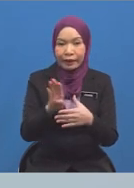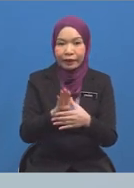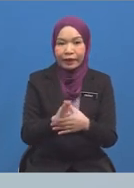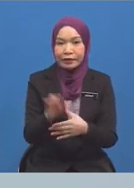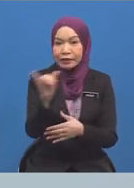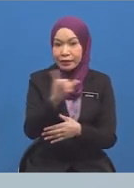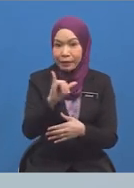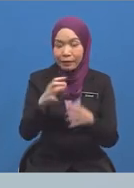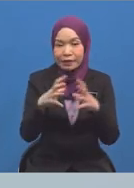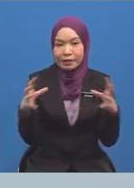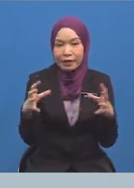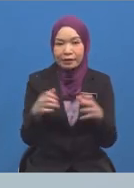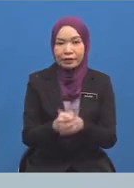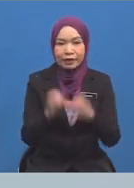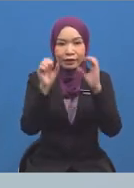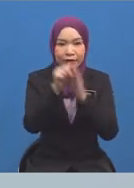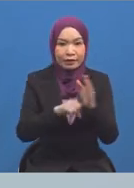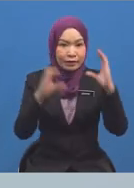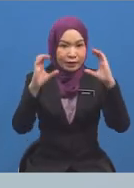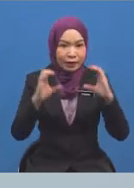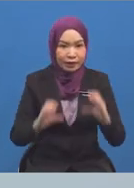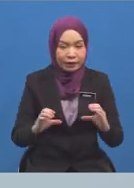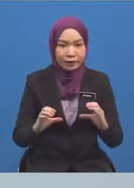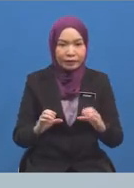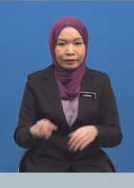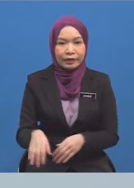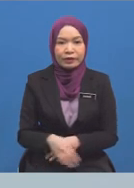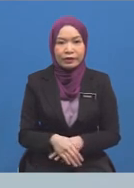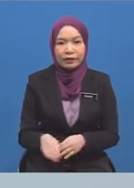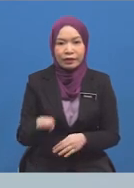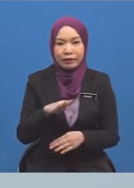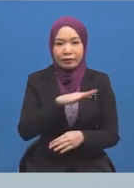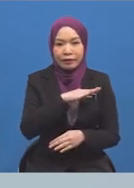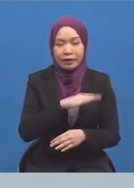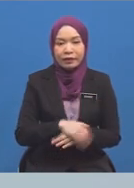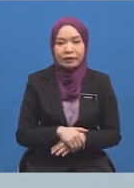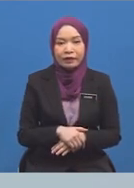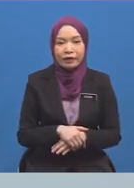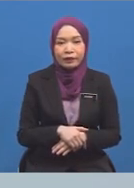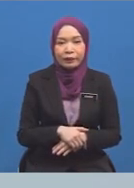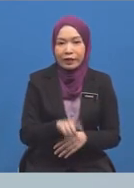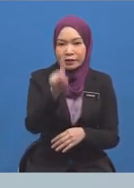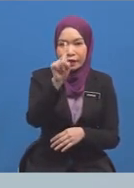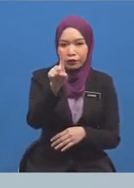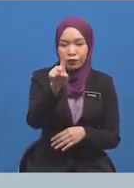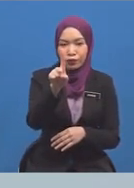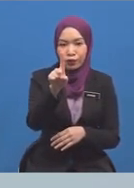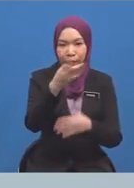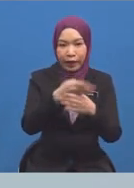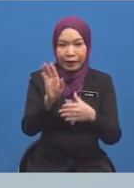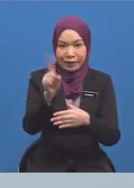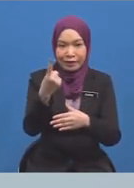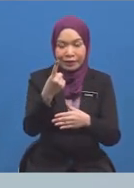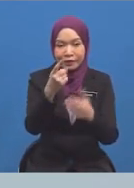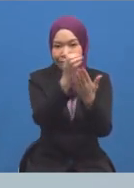besar secara mencapai seterusnya ditelurkan satu bagian saja daripada